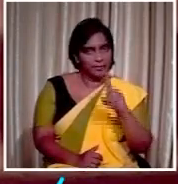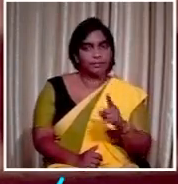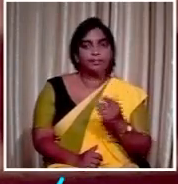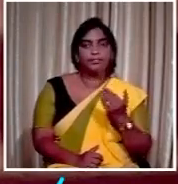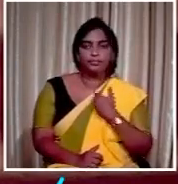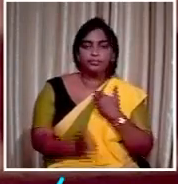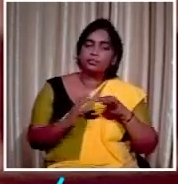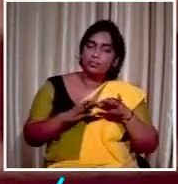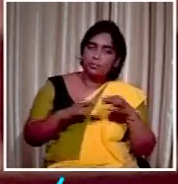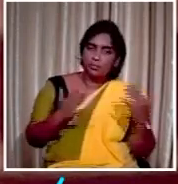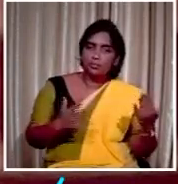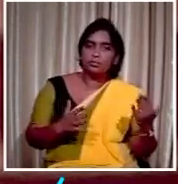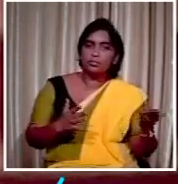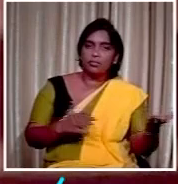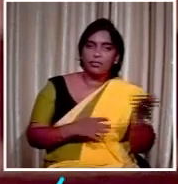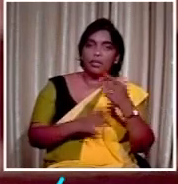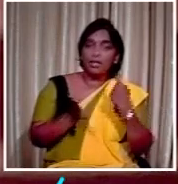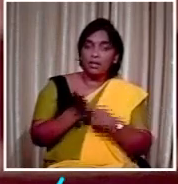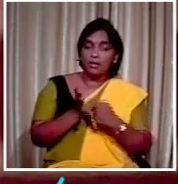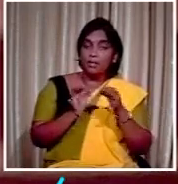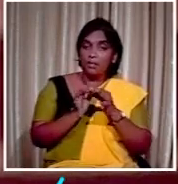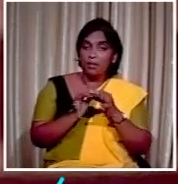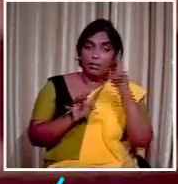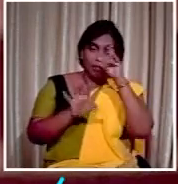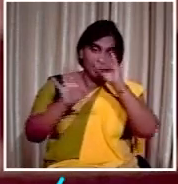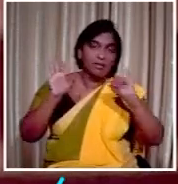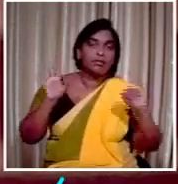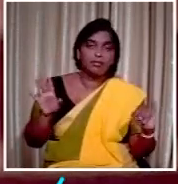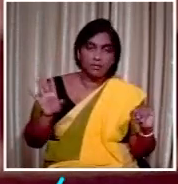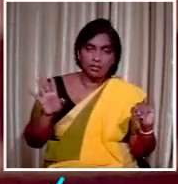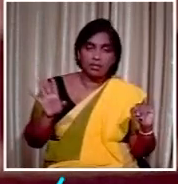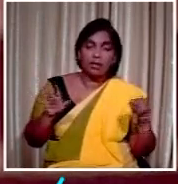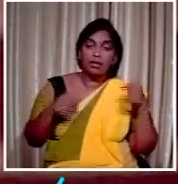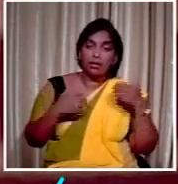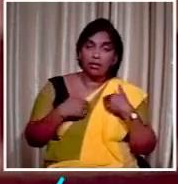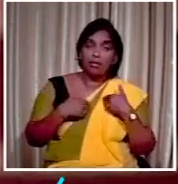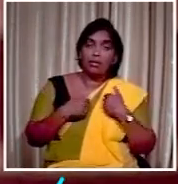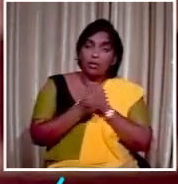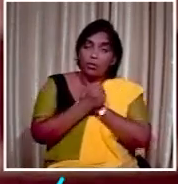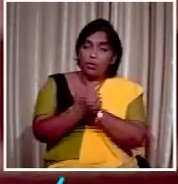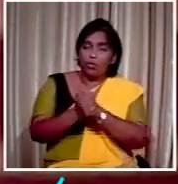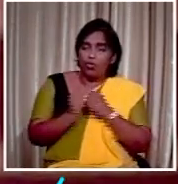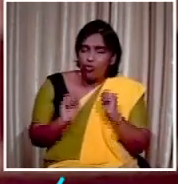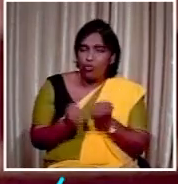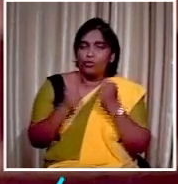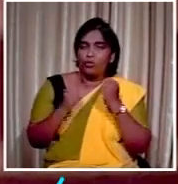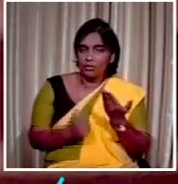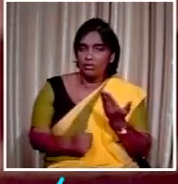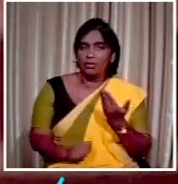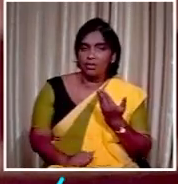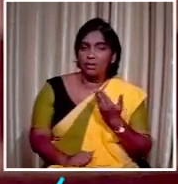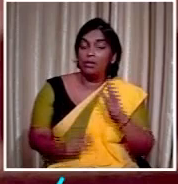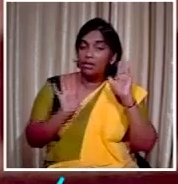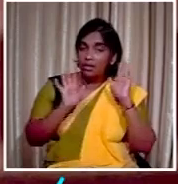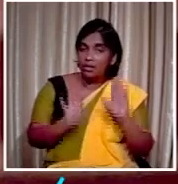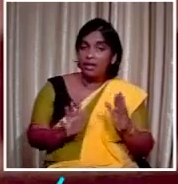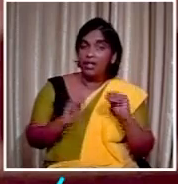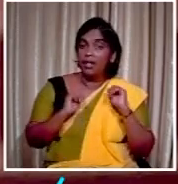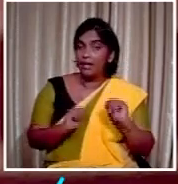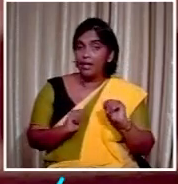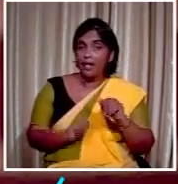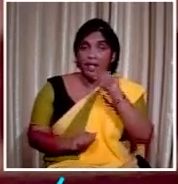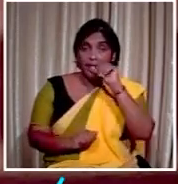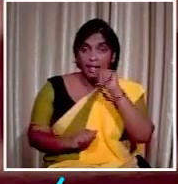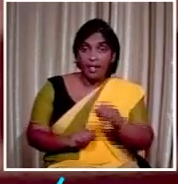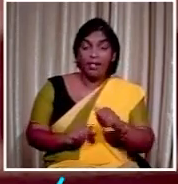ඕන තැනකට මේ රිෂාඩ් බදුරුදීන් මහත්තයා මාස 6යි දැන් මාව කොච්චර හිර කරන්න උත්සාහ කරාද හැබැයි ඇයි ඇත්ත